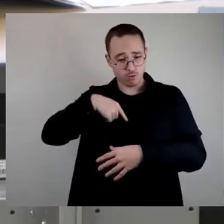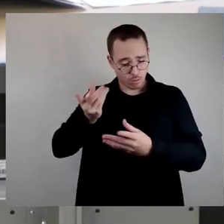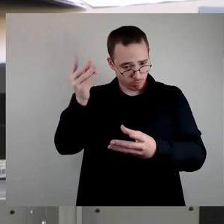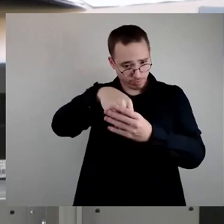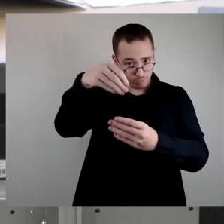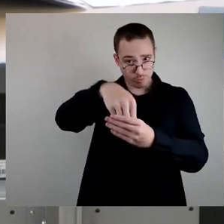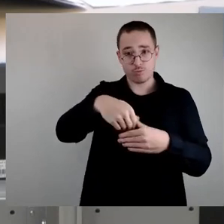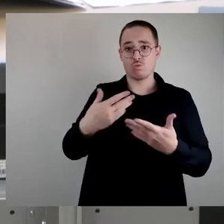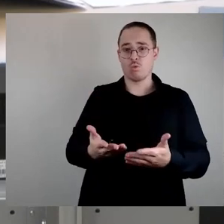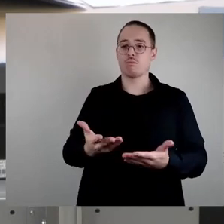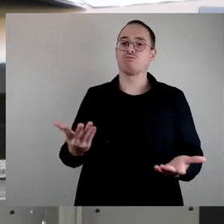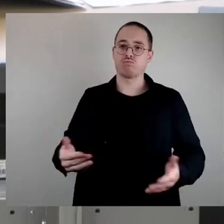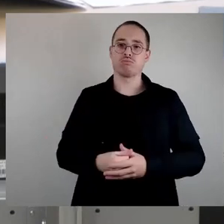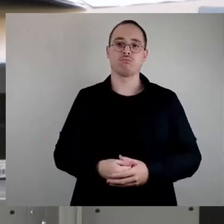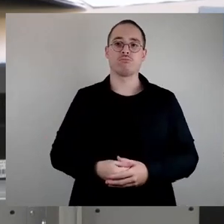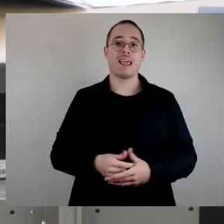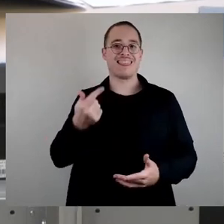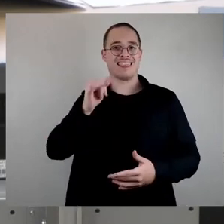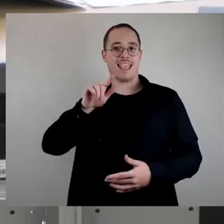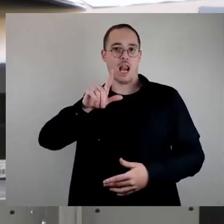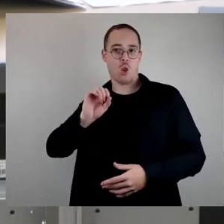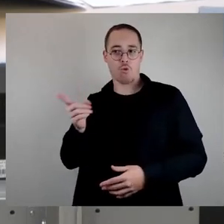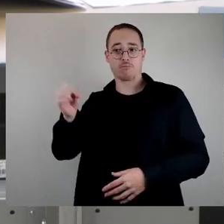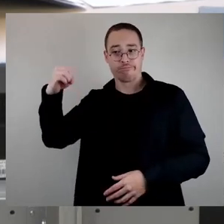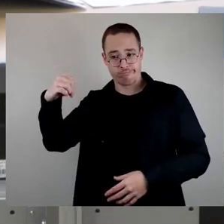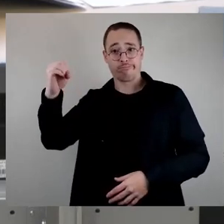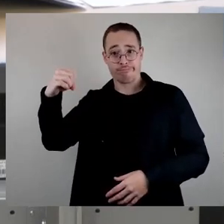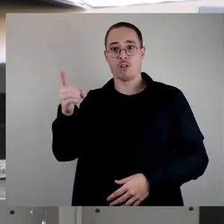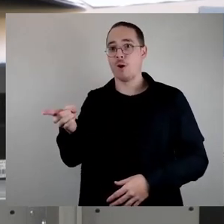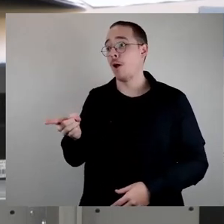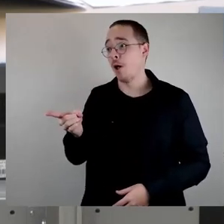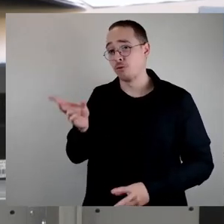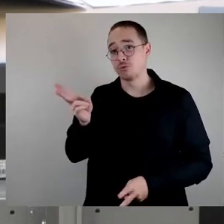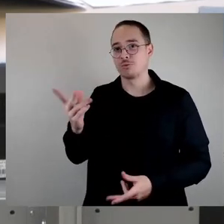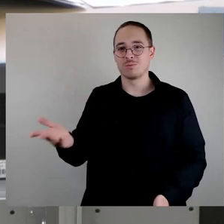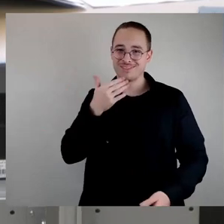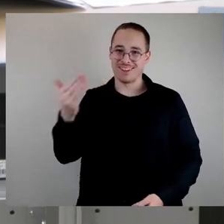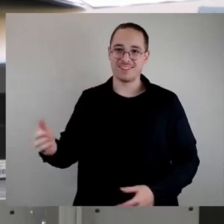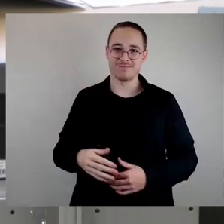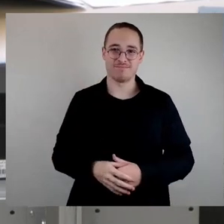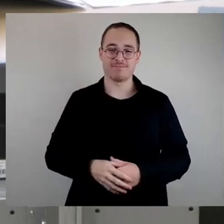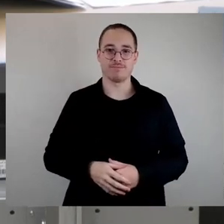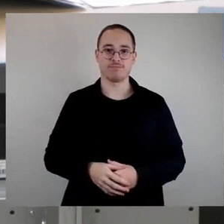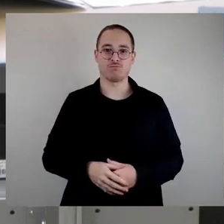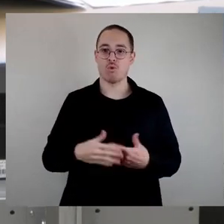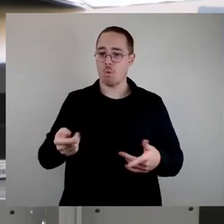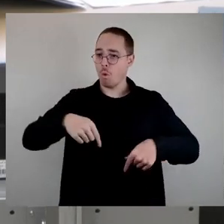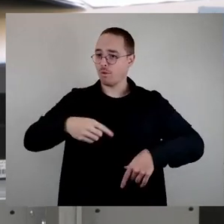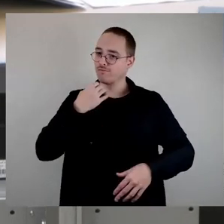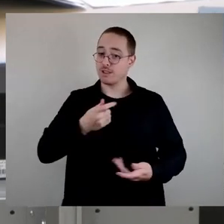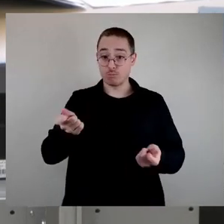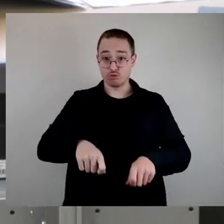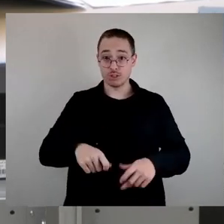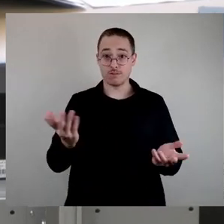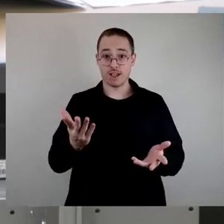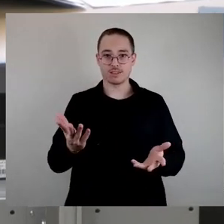Und das Fazit, denke ich, was wir heute auch zusammen beschließen werden, da nehme ich zumindest mit,